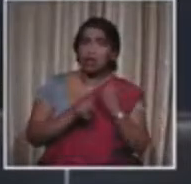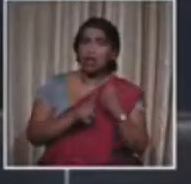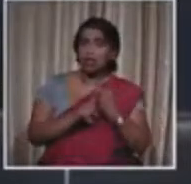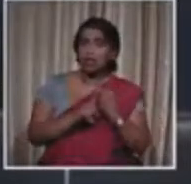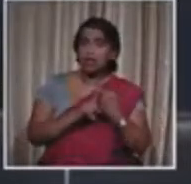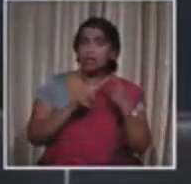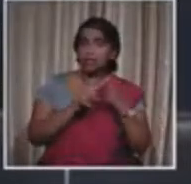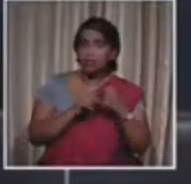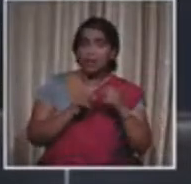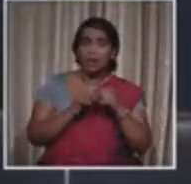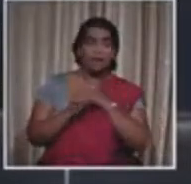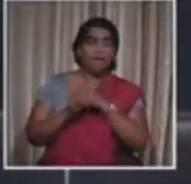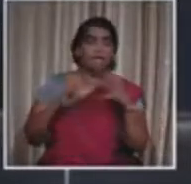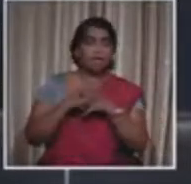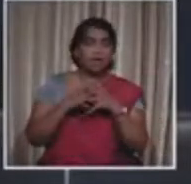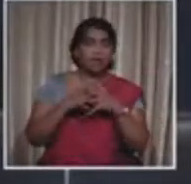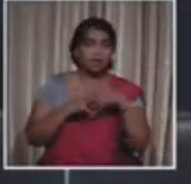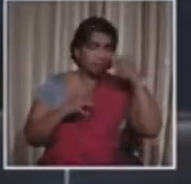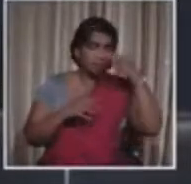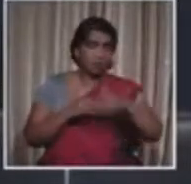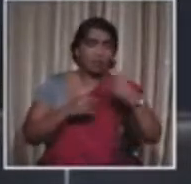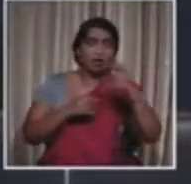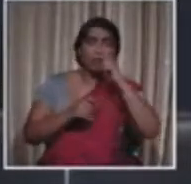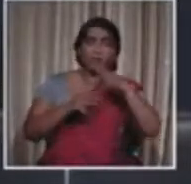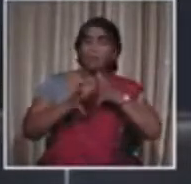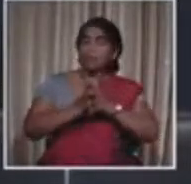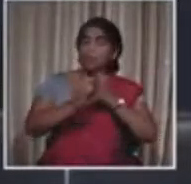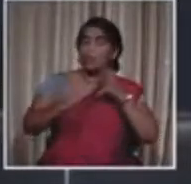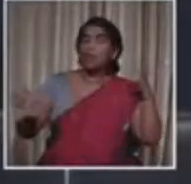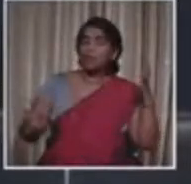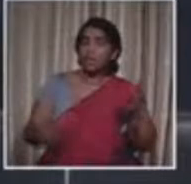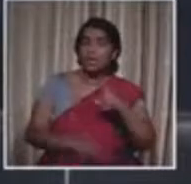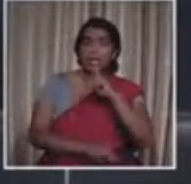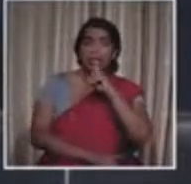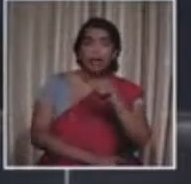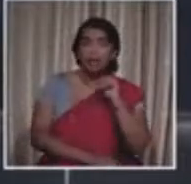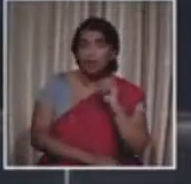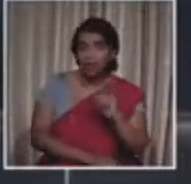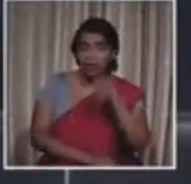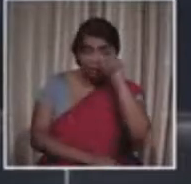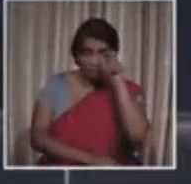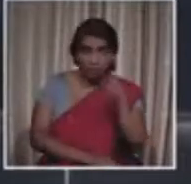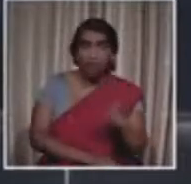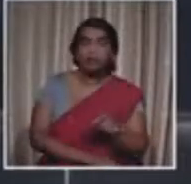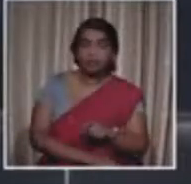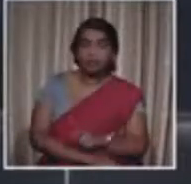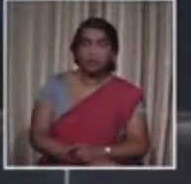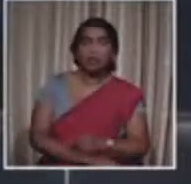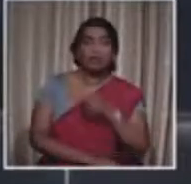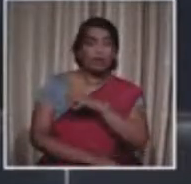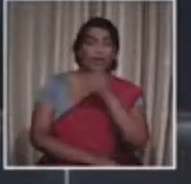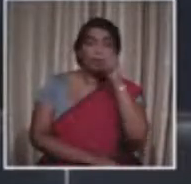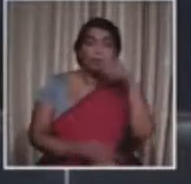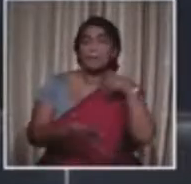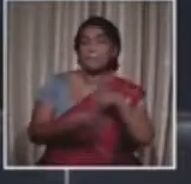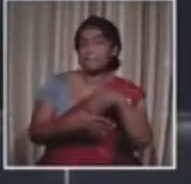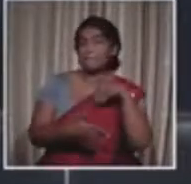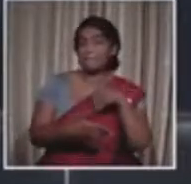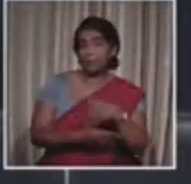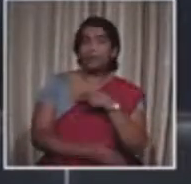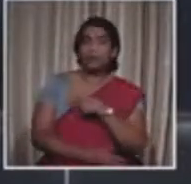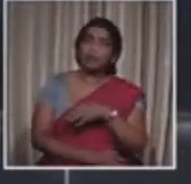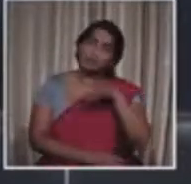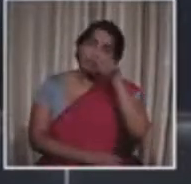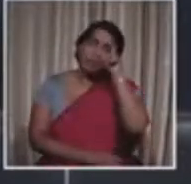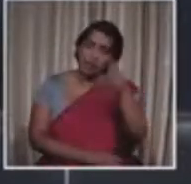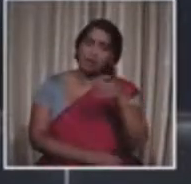ෂෙඩ් එකයි වල්ගොම ෂෙඩ් එකයි ඉස්සරහා මිනිස්සු මොනාද කරේ කිව්වේ කියලා දැක්කොත් ඒකට කියන්නේ එකයි ජනතා පීඩනේ මම ඒවා